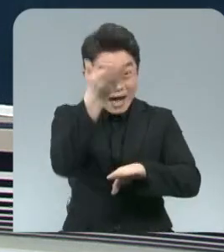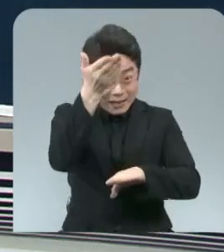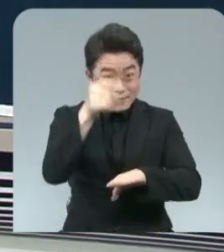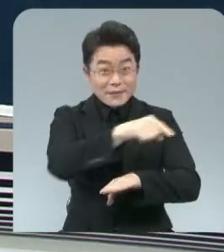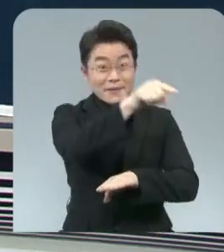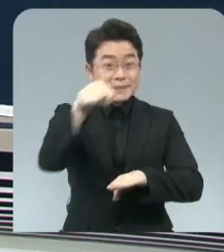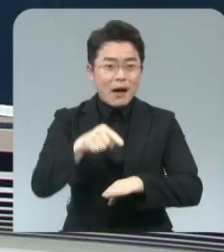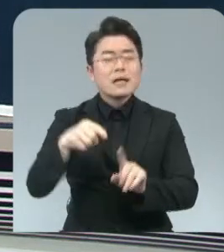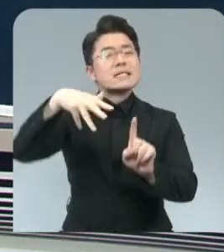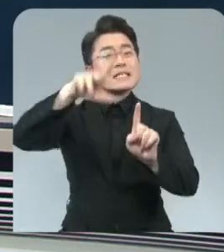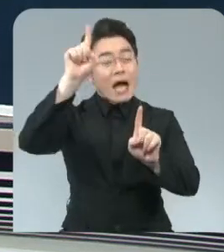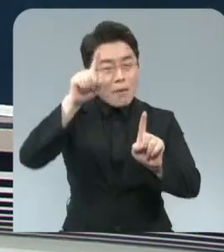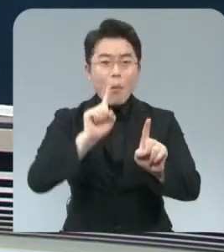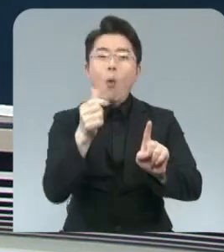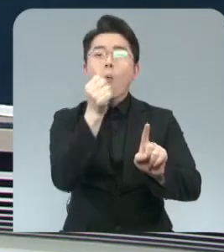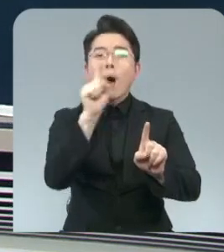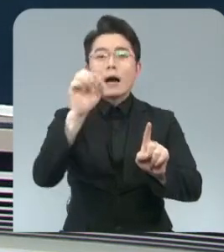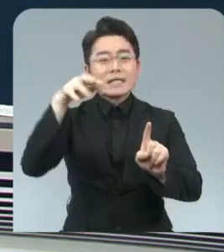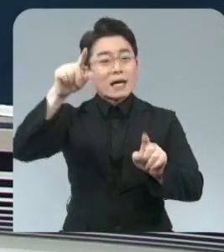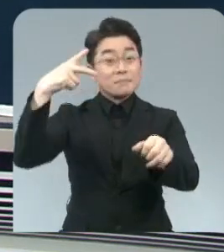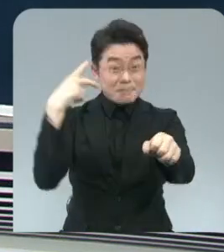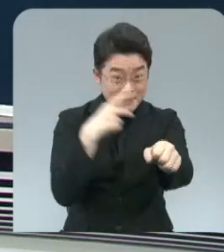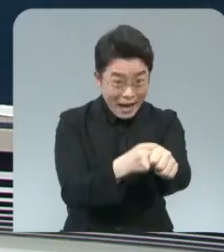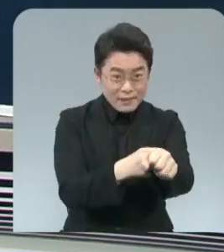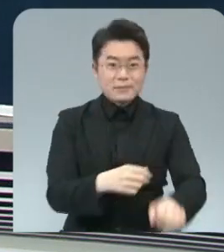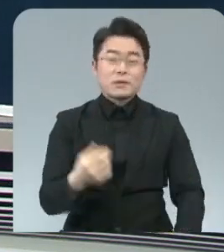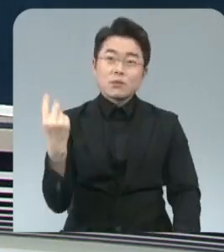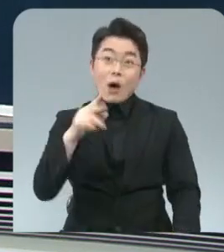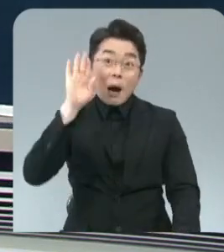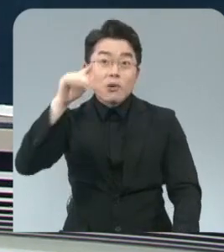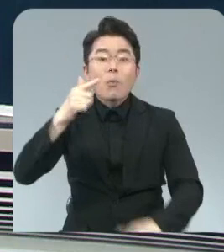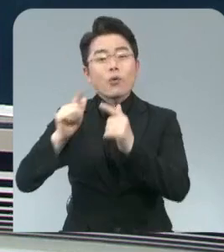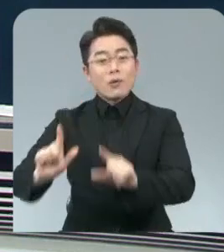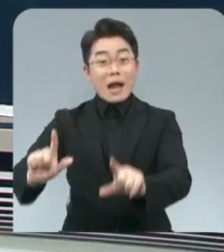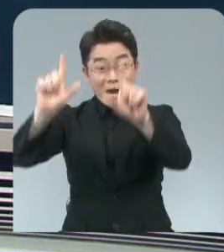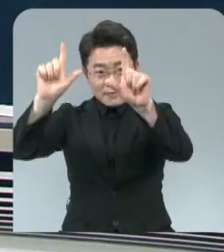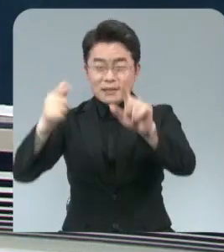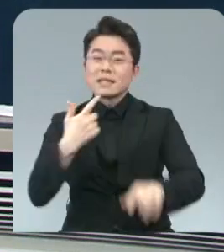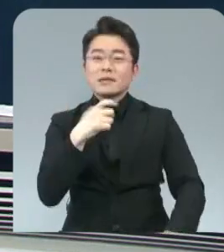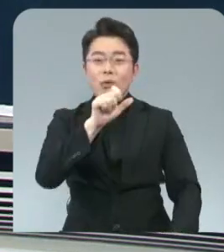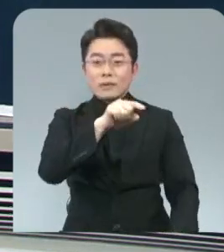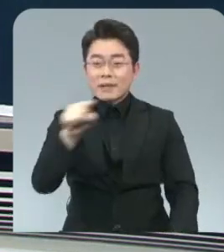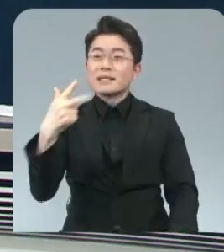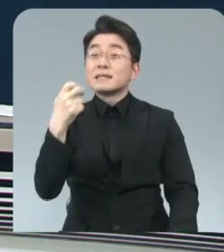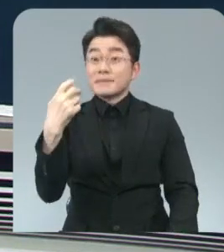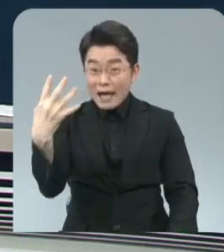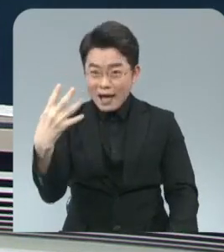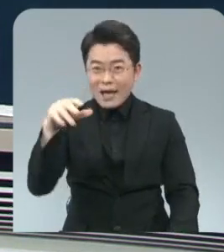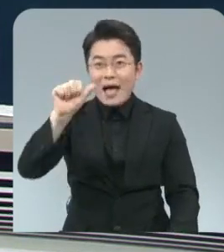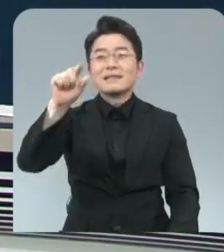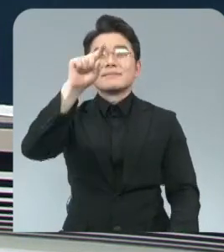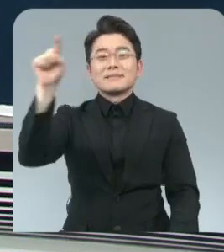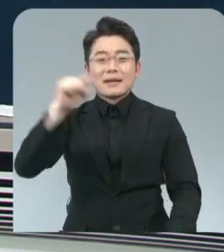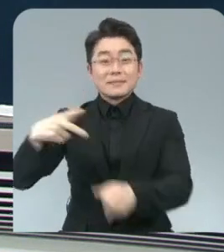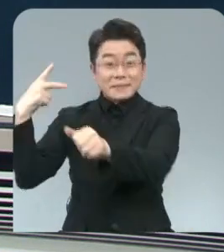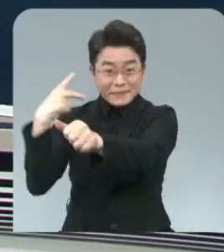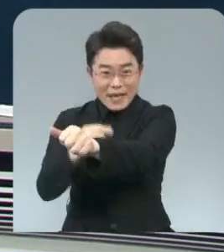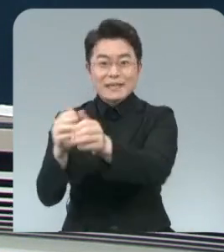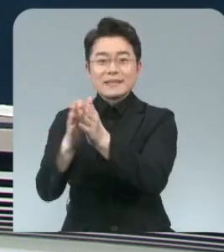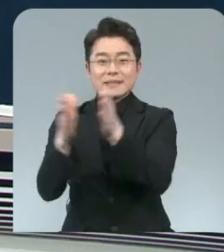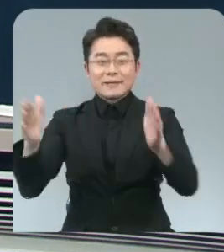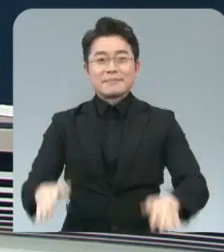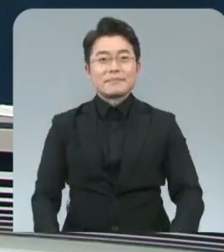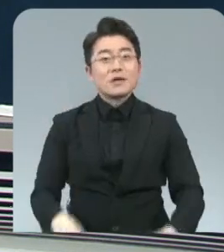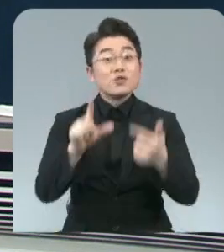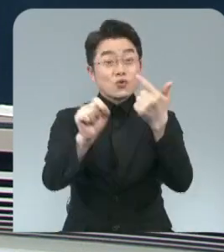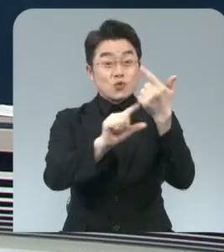백신 맞고 있죠. 또 오는 목요일부터는 65살에서 74살 사이 아스트라제네카 접종도 시작됩니다.